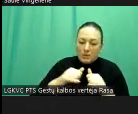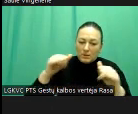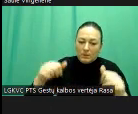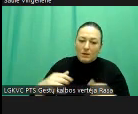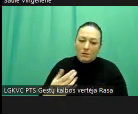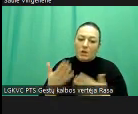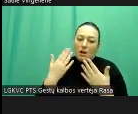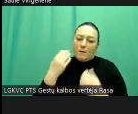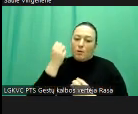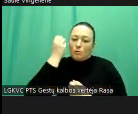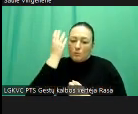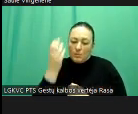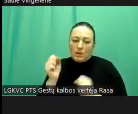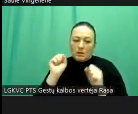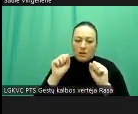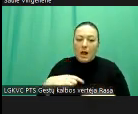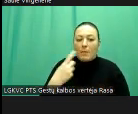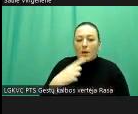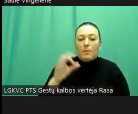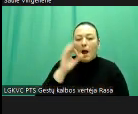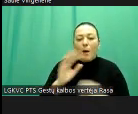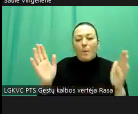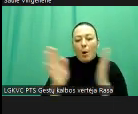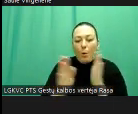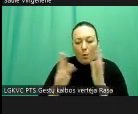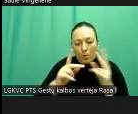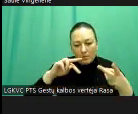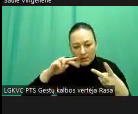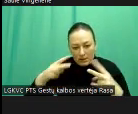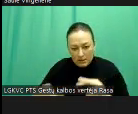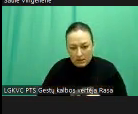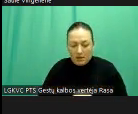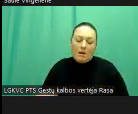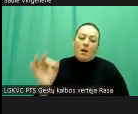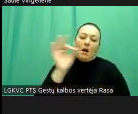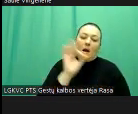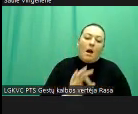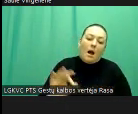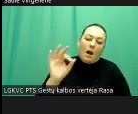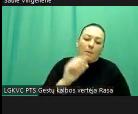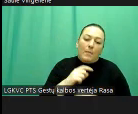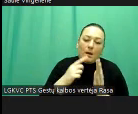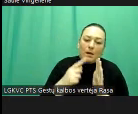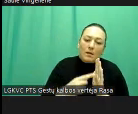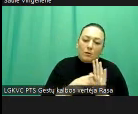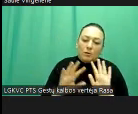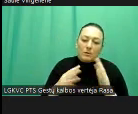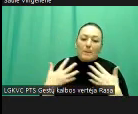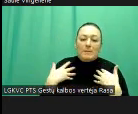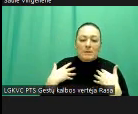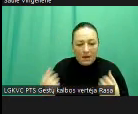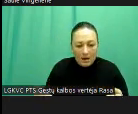čia galime kalbėti ar apie klimato kaitą, arba apie tokius klausimus kaip